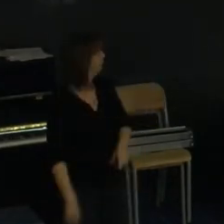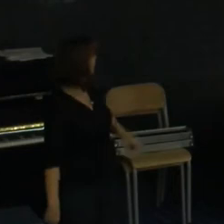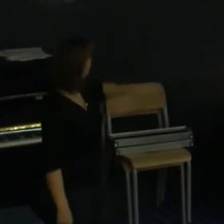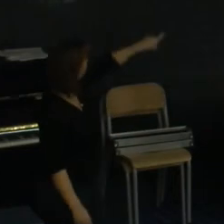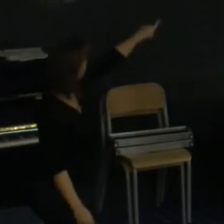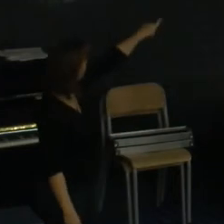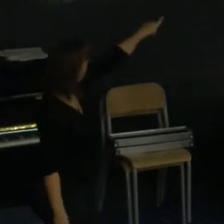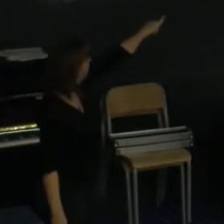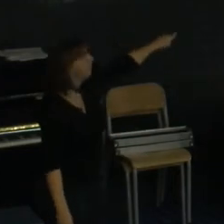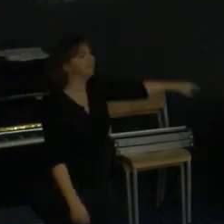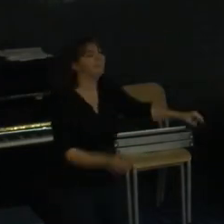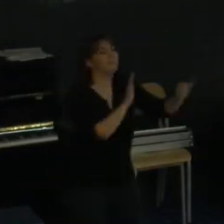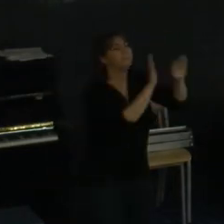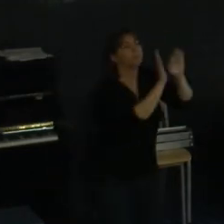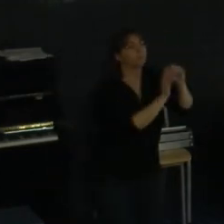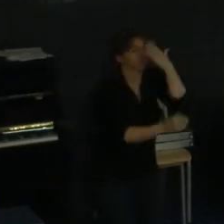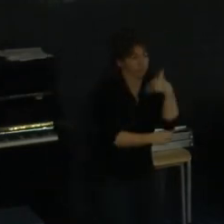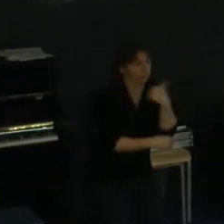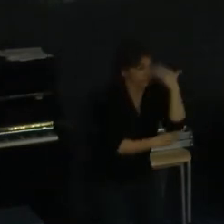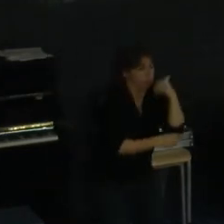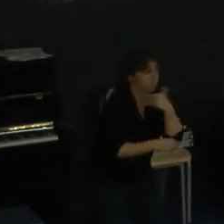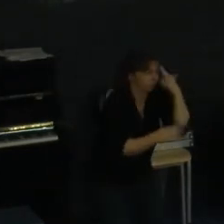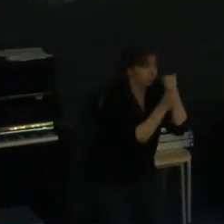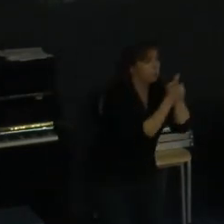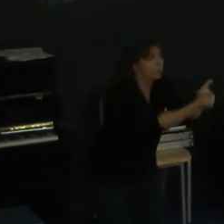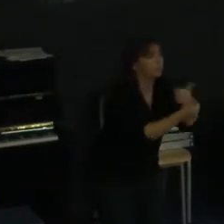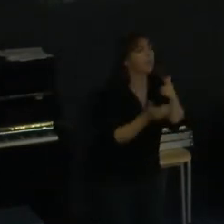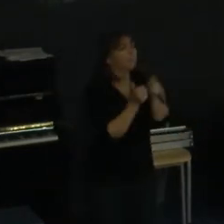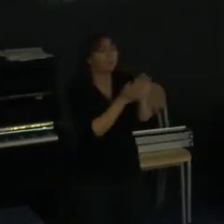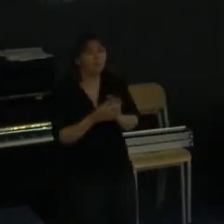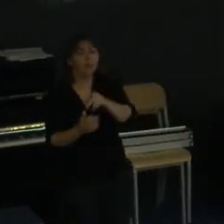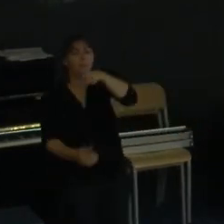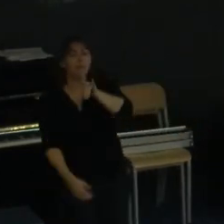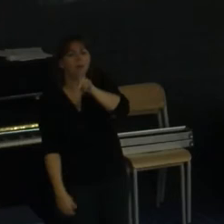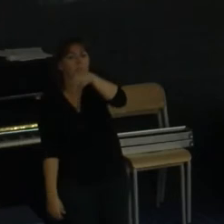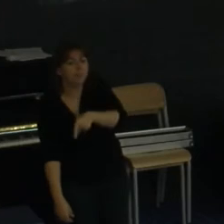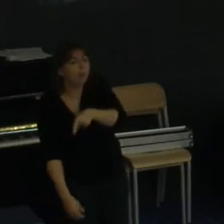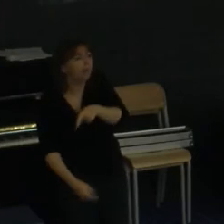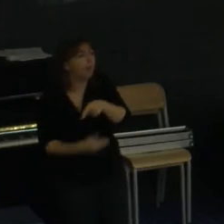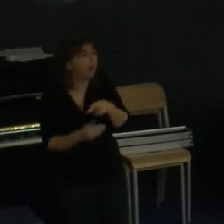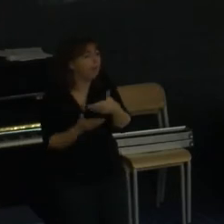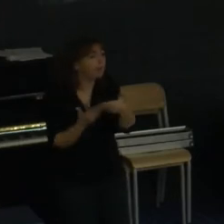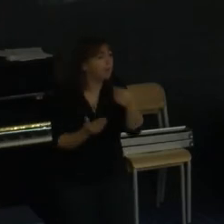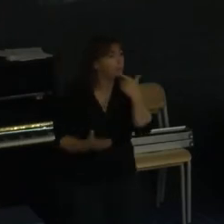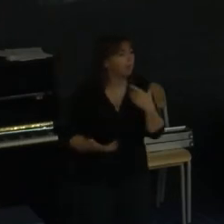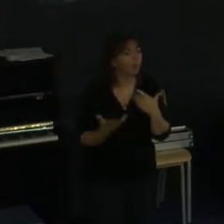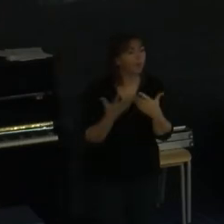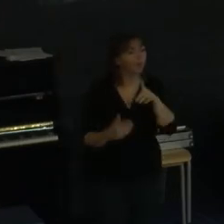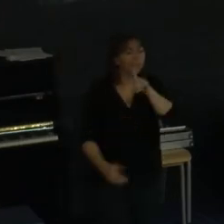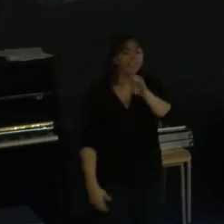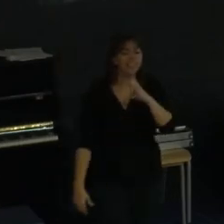Cette fonction qu'on nous a appris quand on commençait à débugger avec PHP, un simple écho. C'est